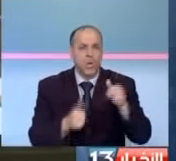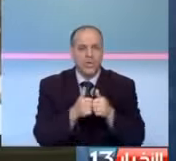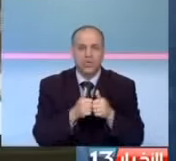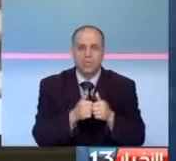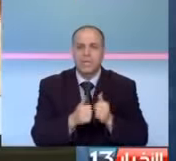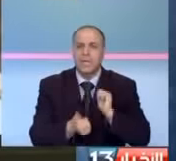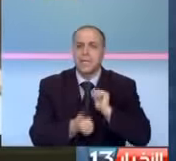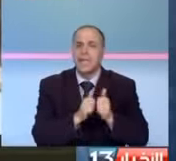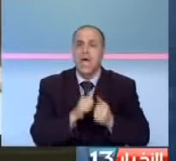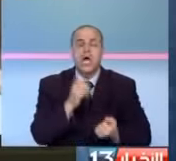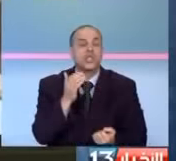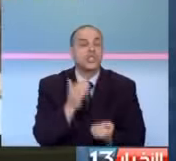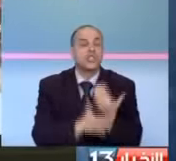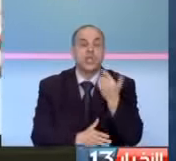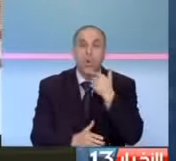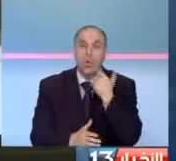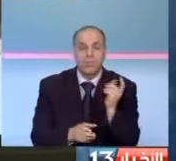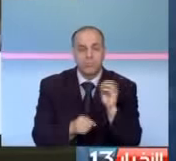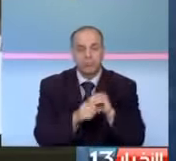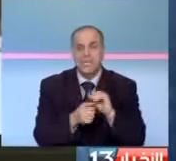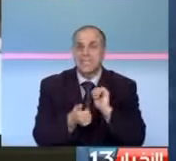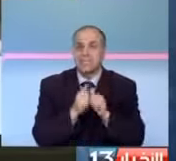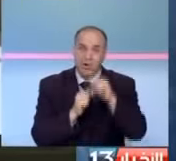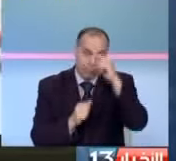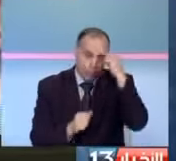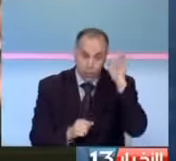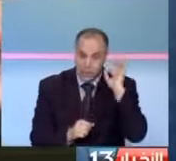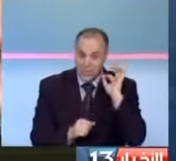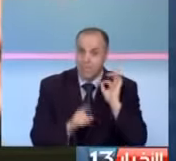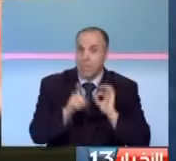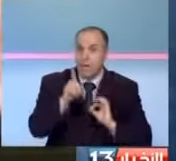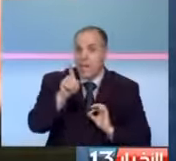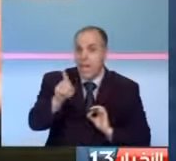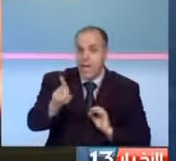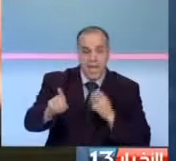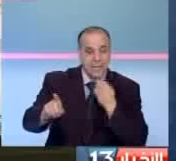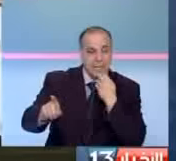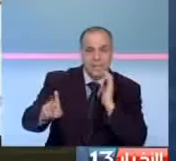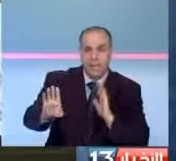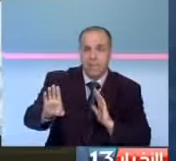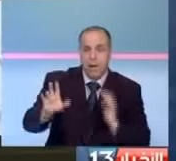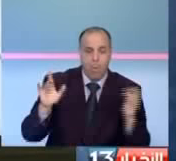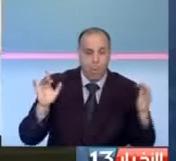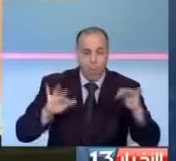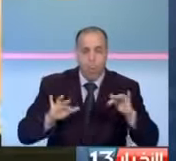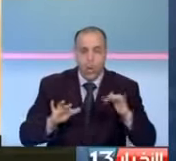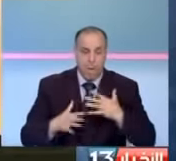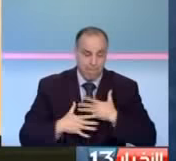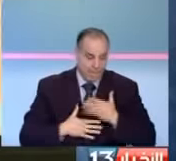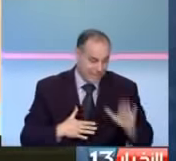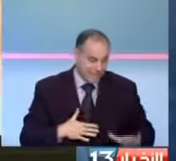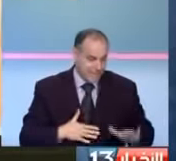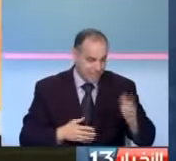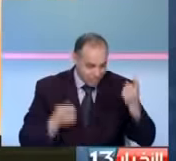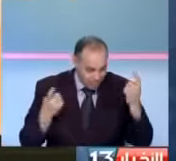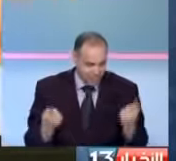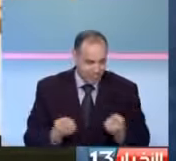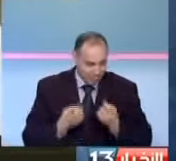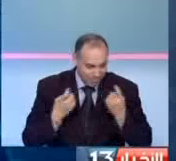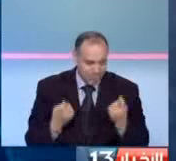رياضة جديدة تنضاف إلى المشهد الرياضي بتونس، لكنها تبقى في انتظار إقبال الفئة الناشئة على